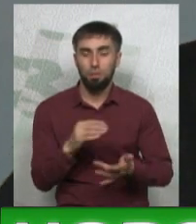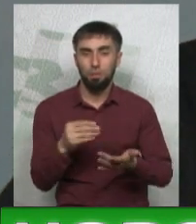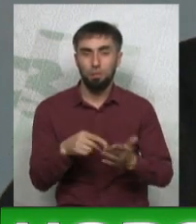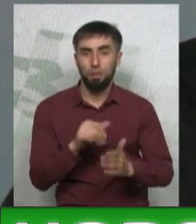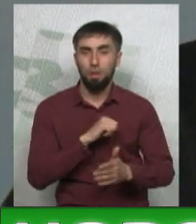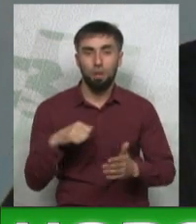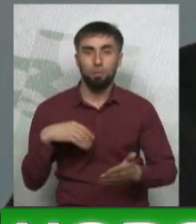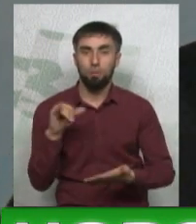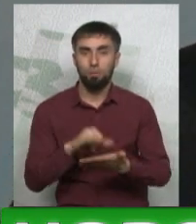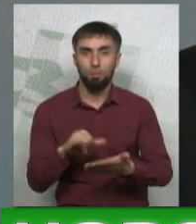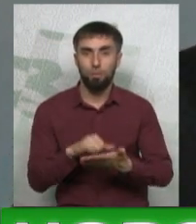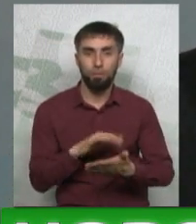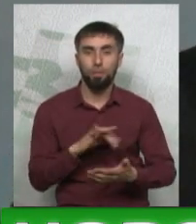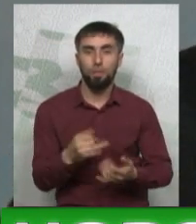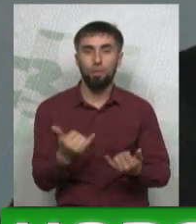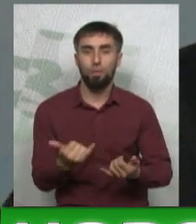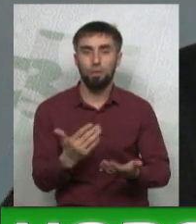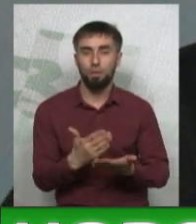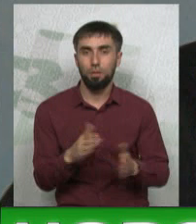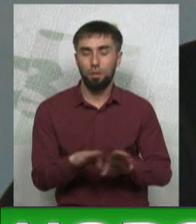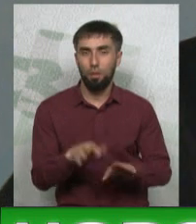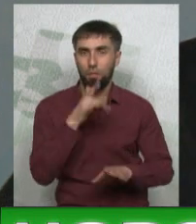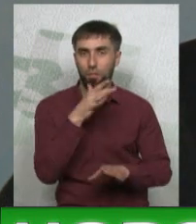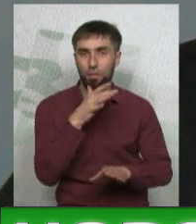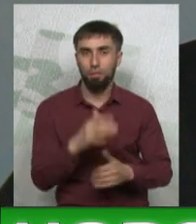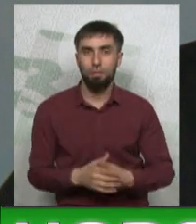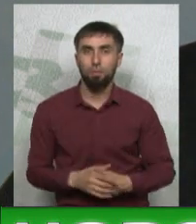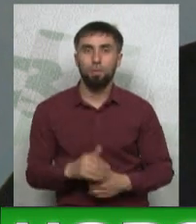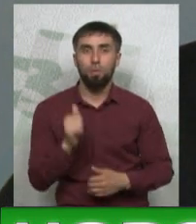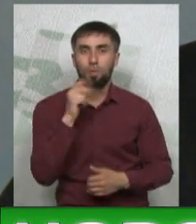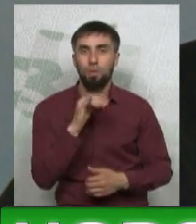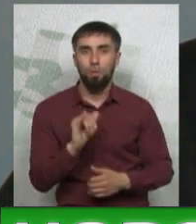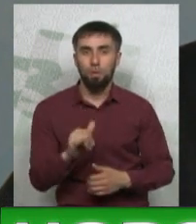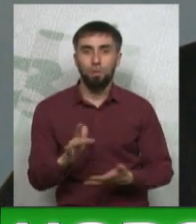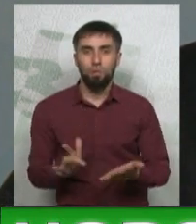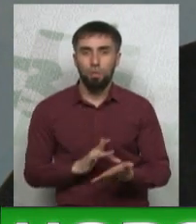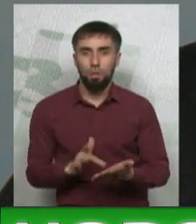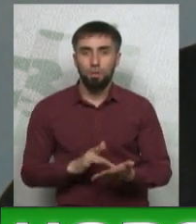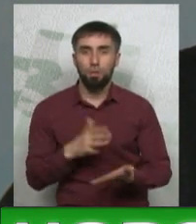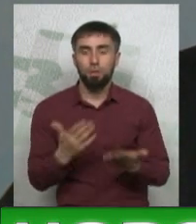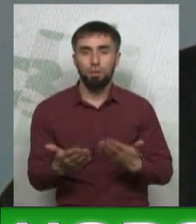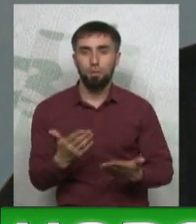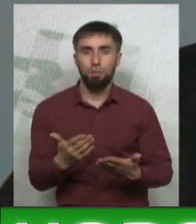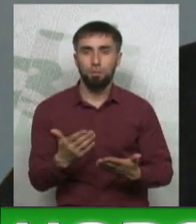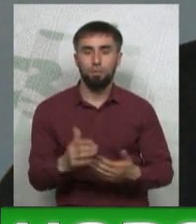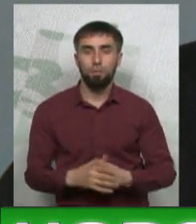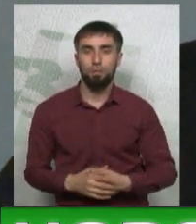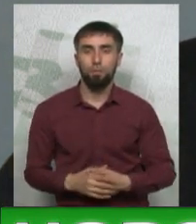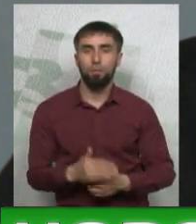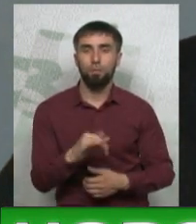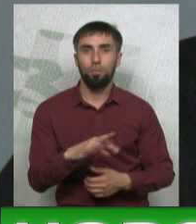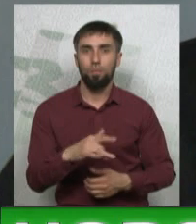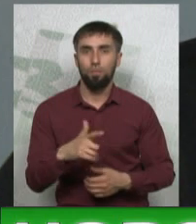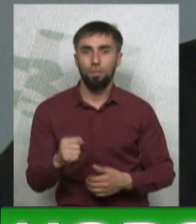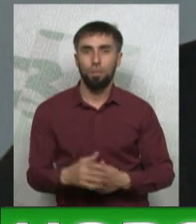И сейчас пришло такое время, когда у журналиста, либо у филолога,